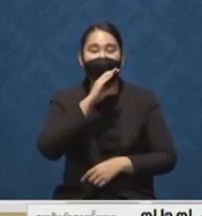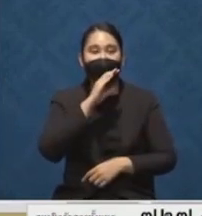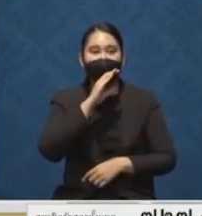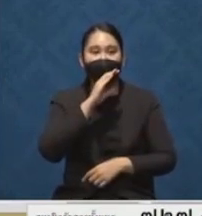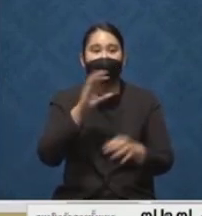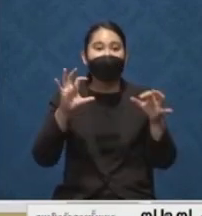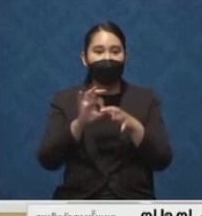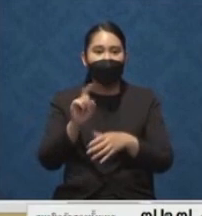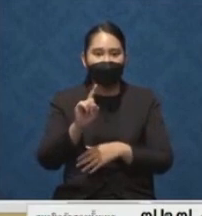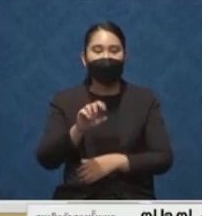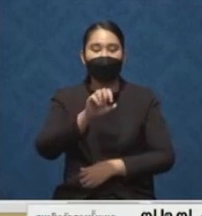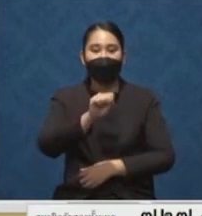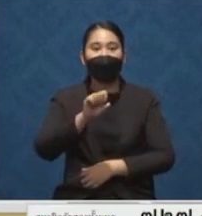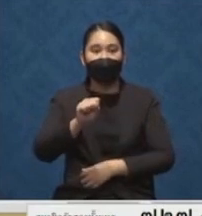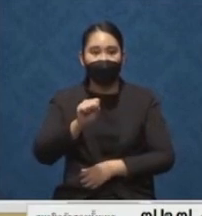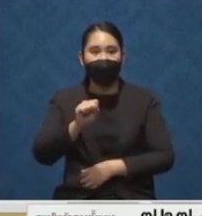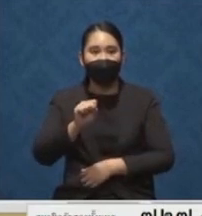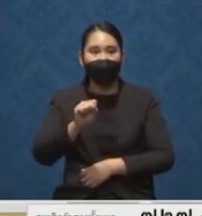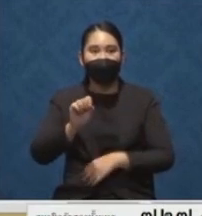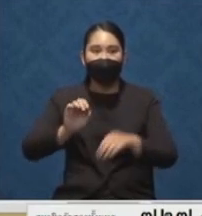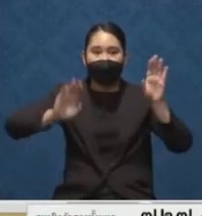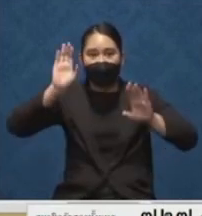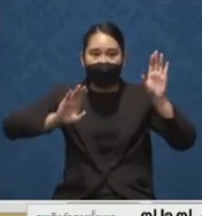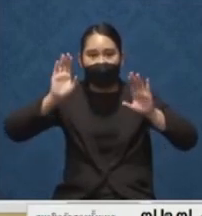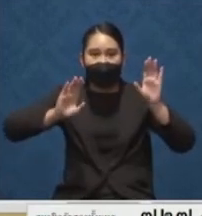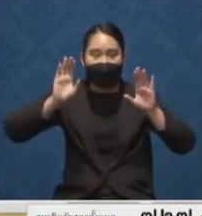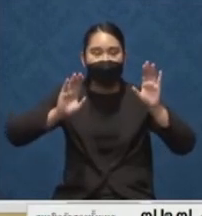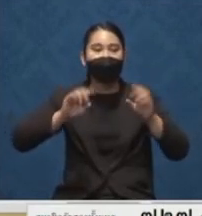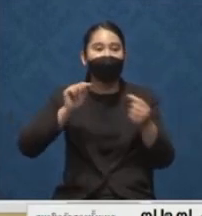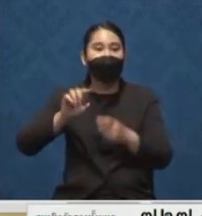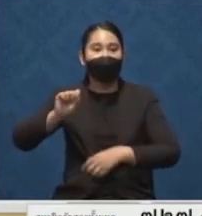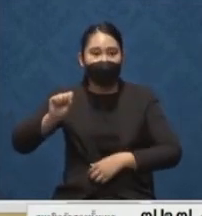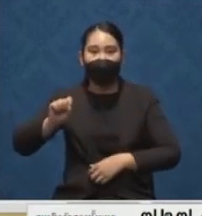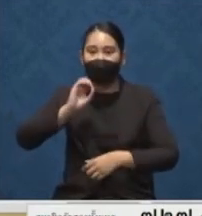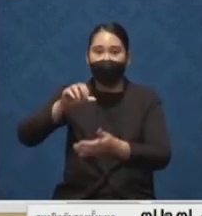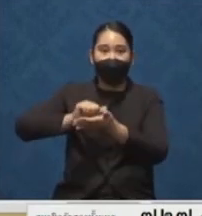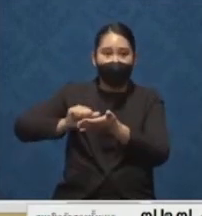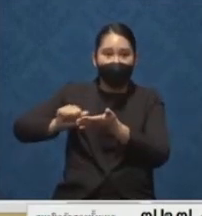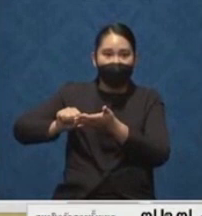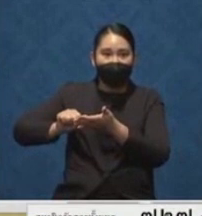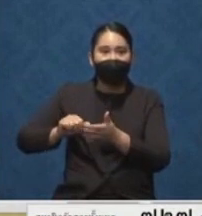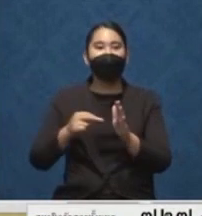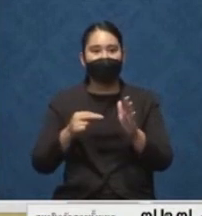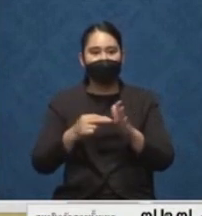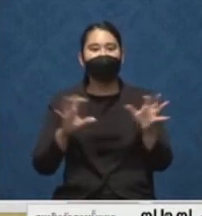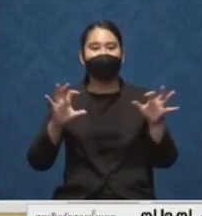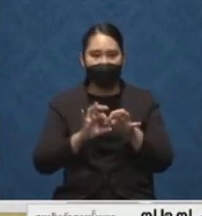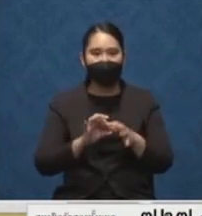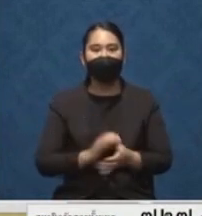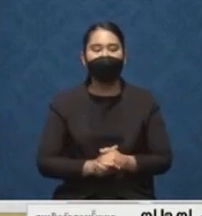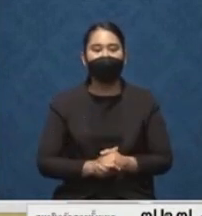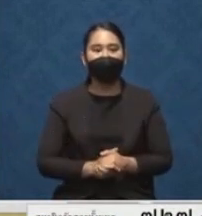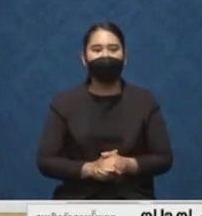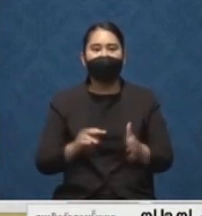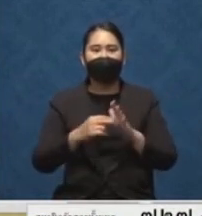ที่สมาชิกสภาผู้แทนราษฎรเลือกนายกรัฐมนตรีแล้วท่านอภิปรายเพื่อบอกว่าต้องแก้เรื่องนี้ด้วยเนี่ยถึงจะเป็นประเด็น ครับท่